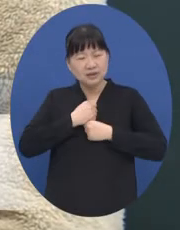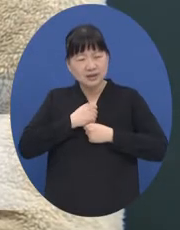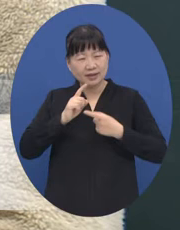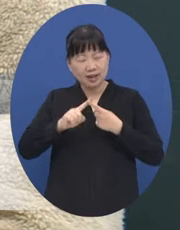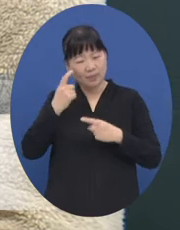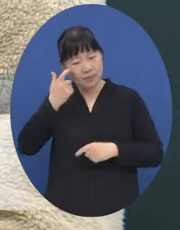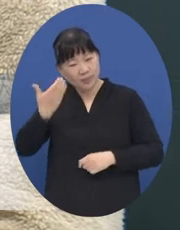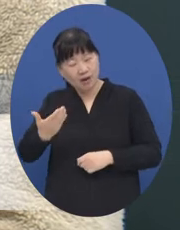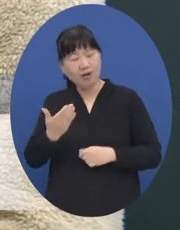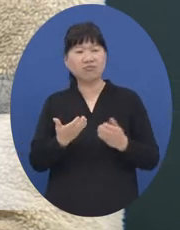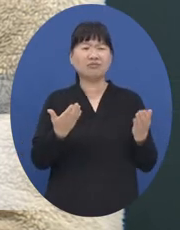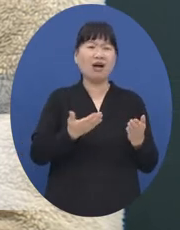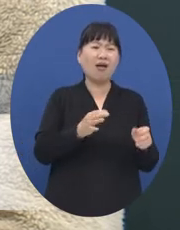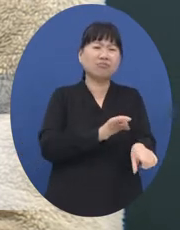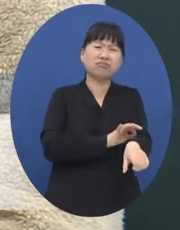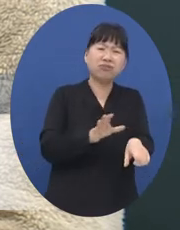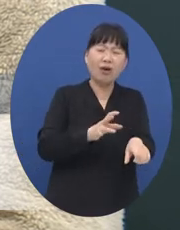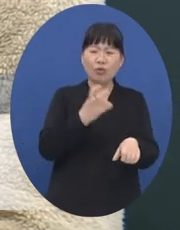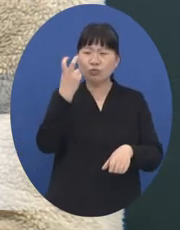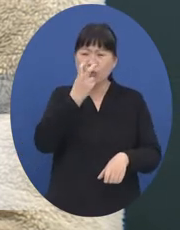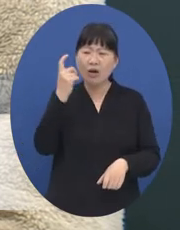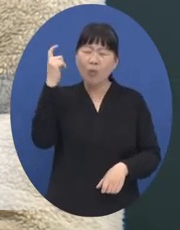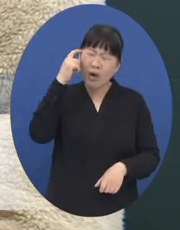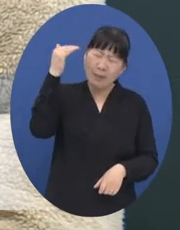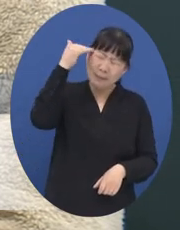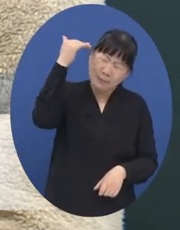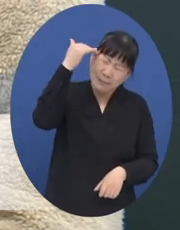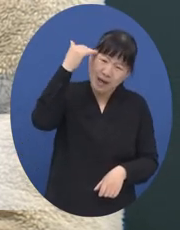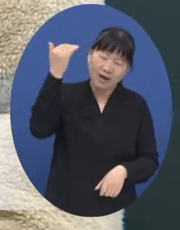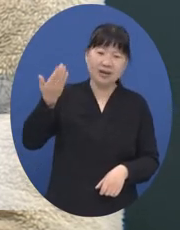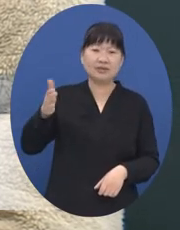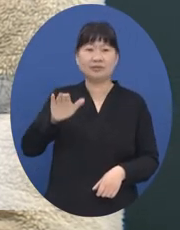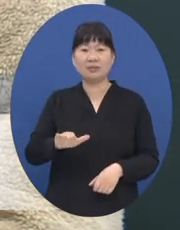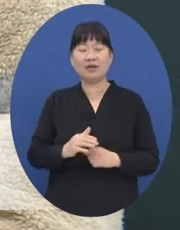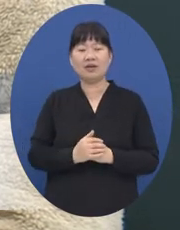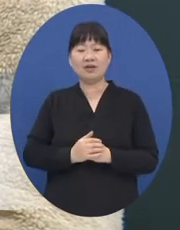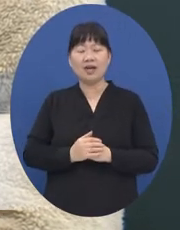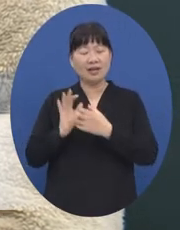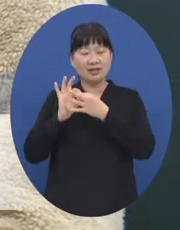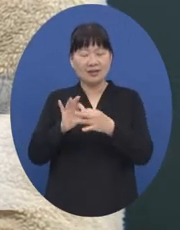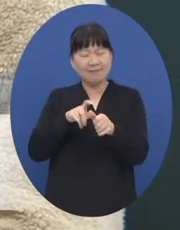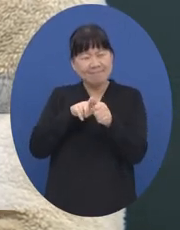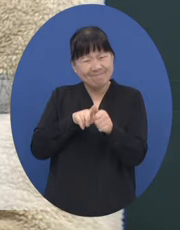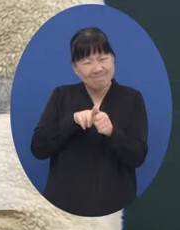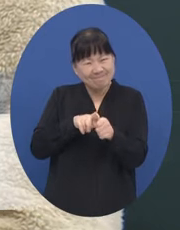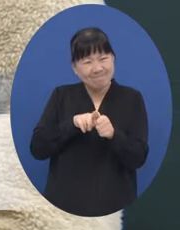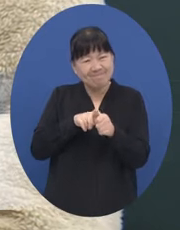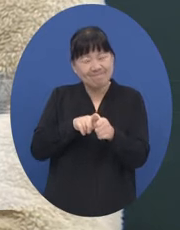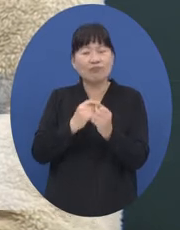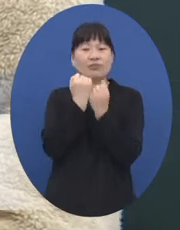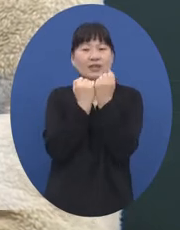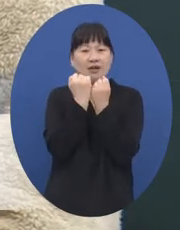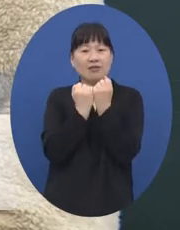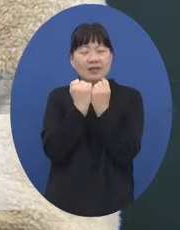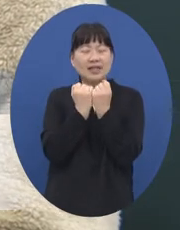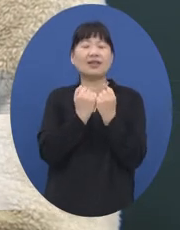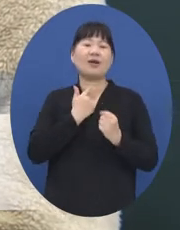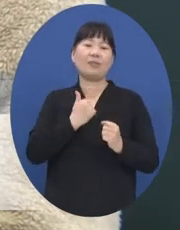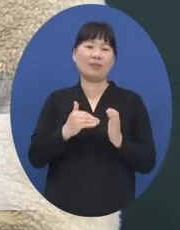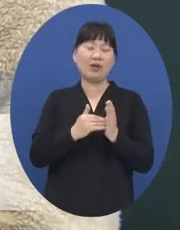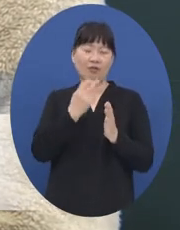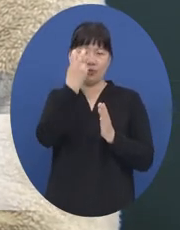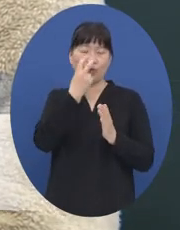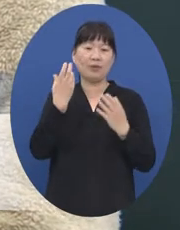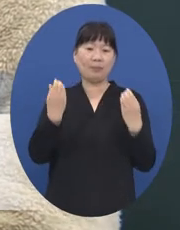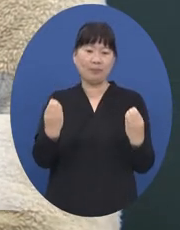데 귀찮은데 뭐 이런 조사까지 하냐 이렇게 또 말씀하셨는데 저희가 계속 끝까지 좀 설득을 하면서